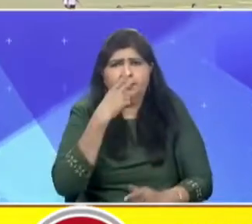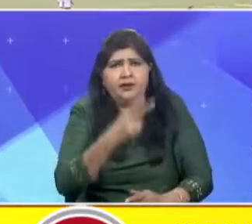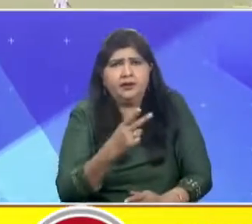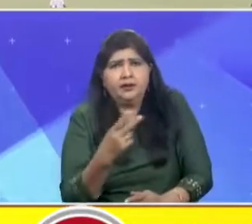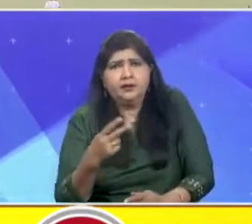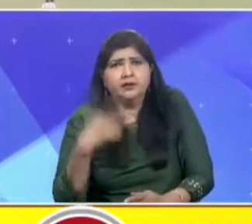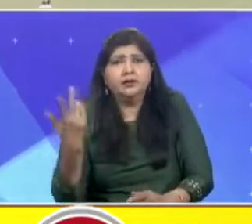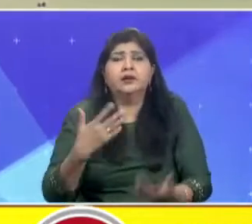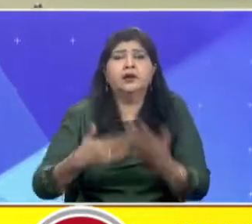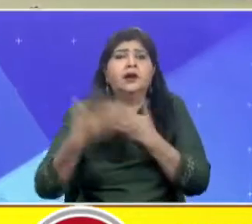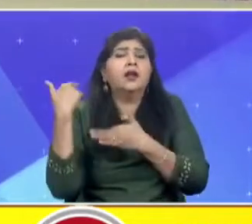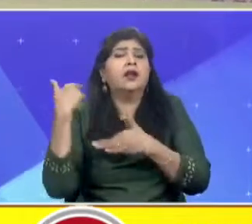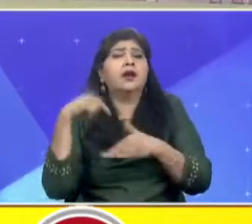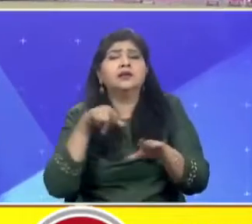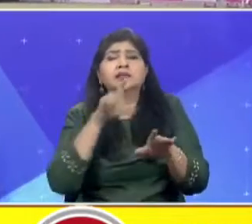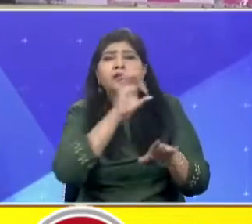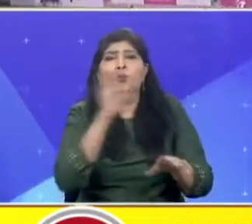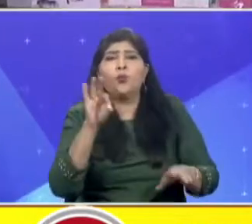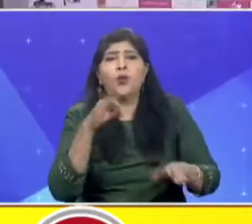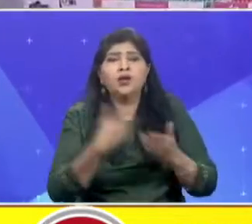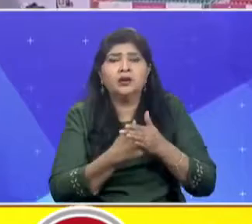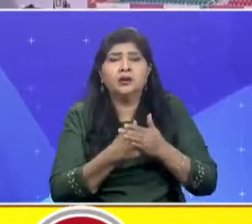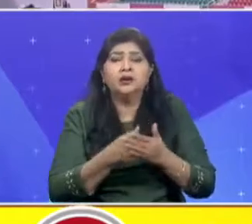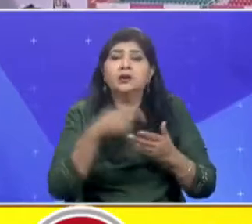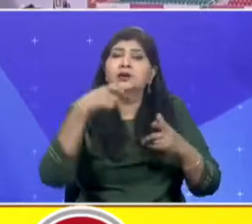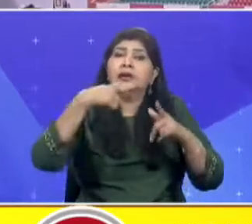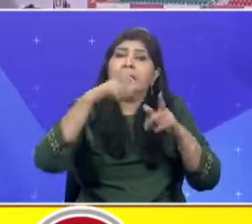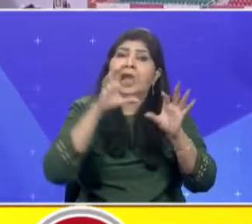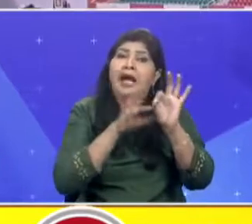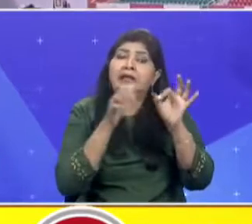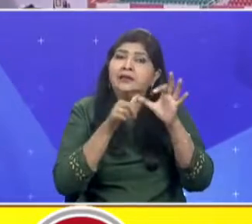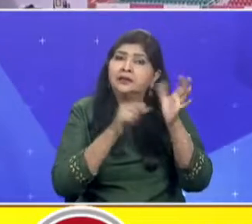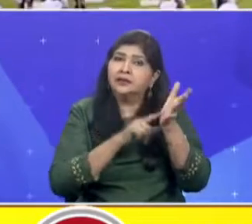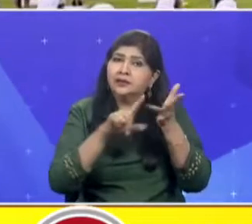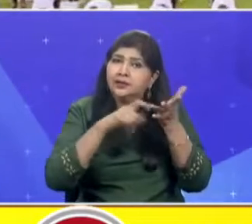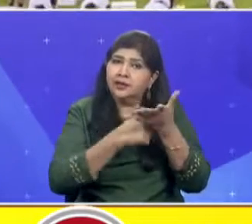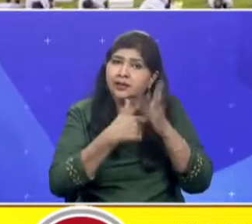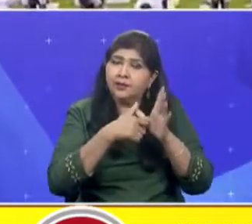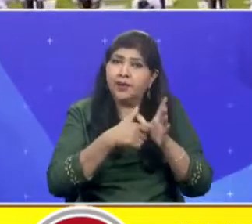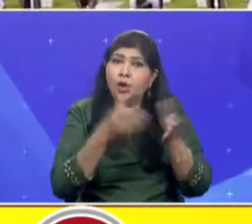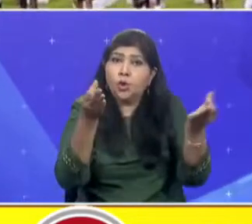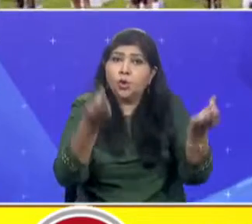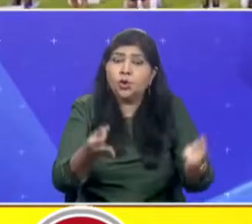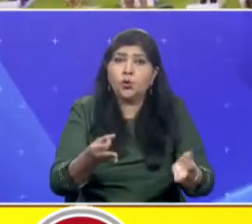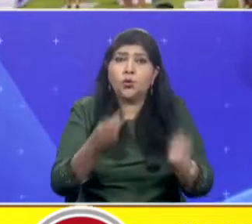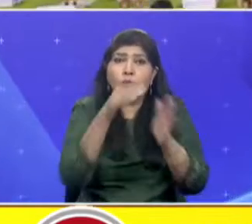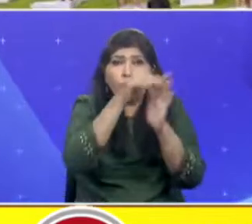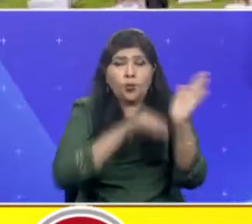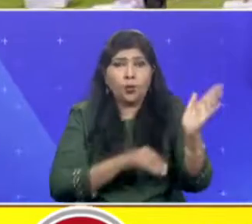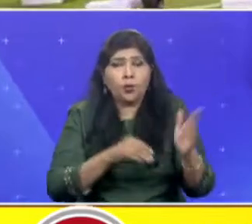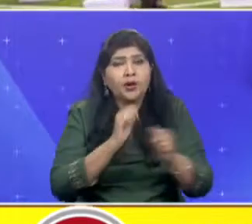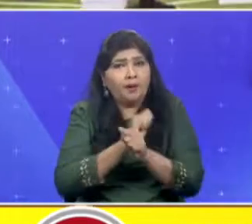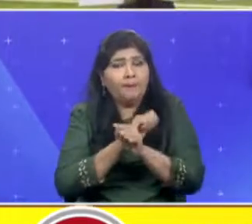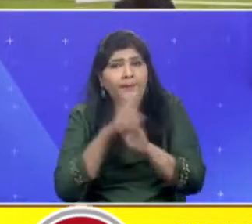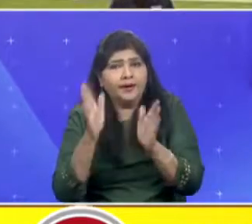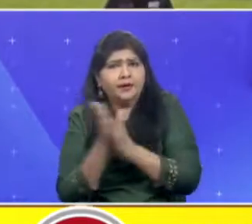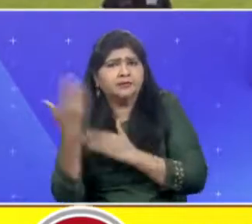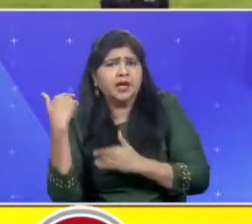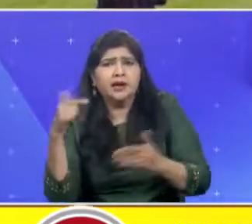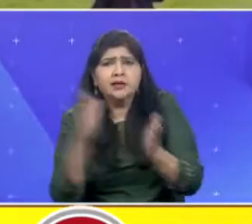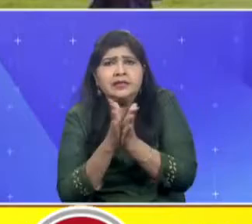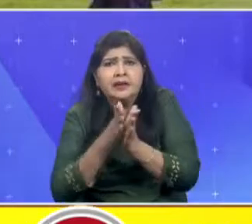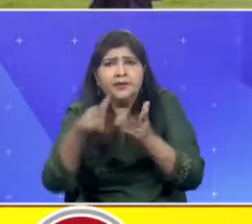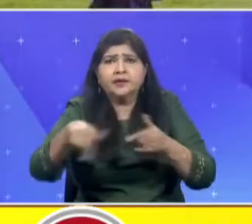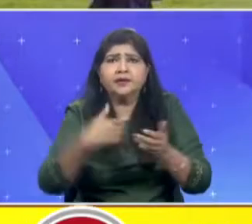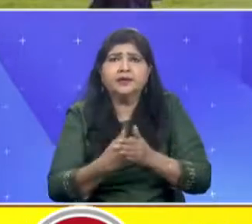होगा कि पिछले ही सप्ताह कतर में एक योग कार्यक्रम का आयोजन किया गया।